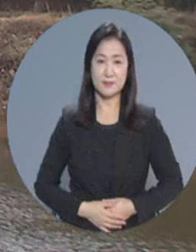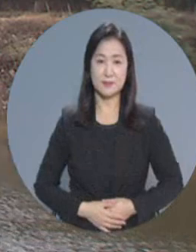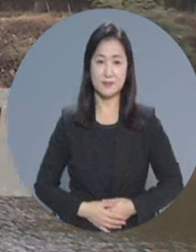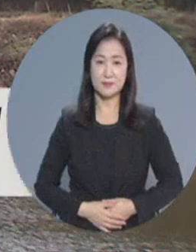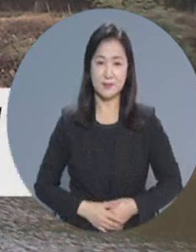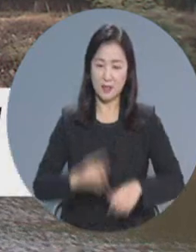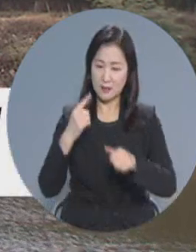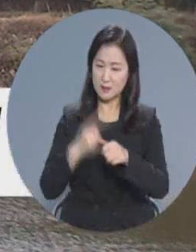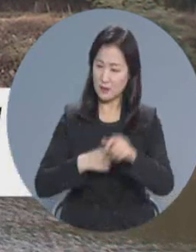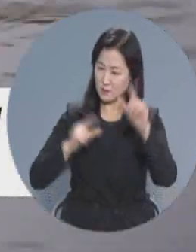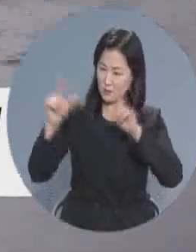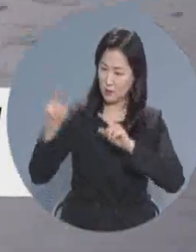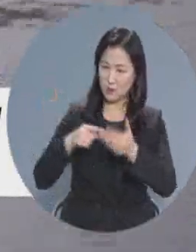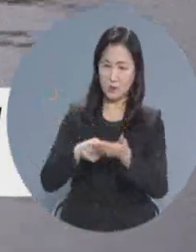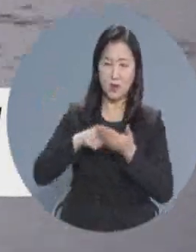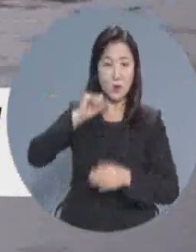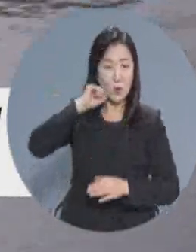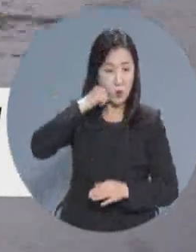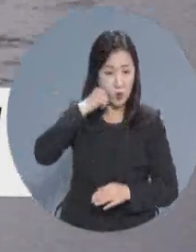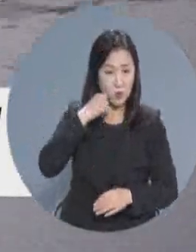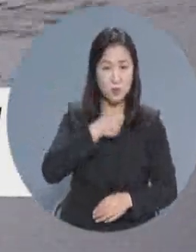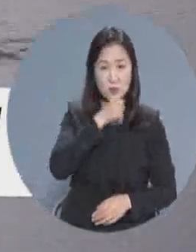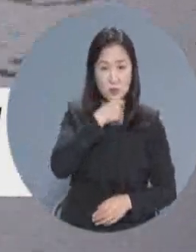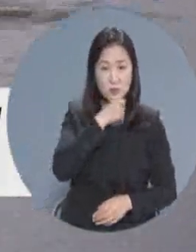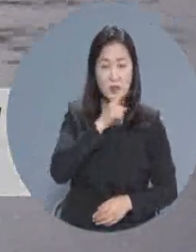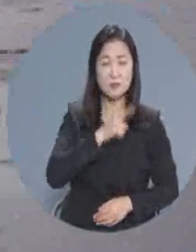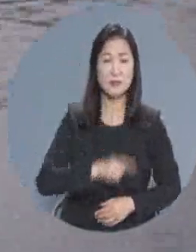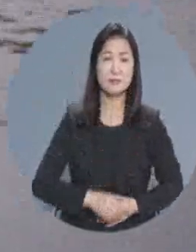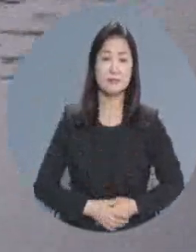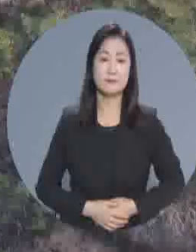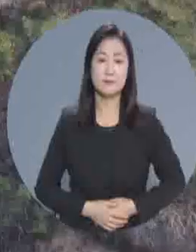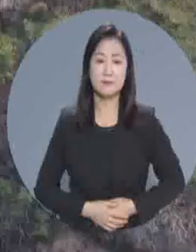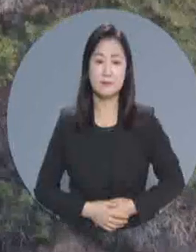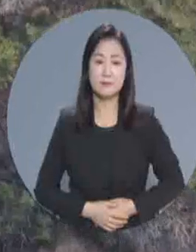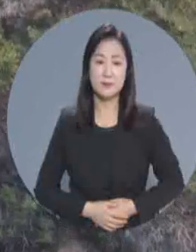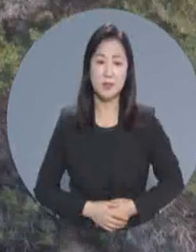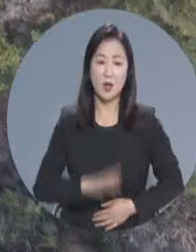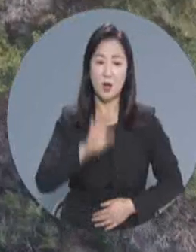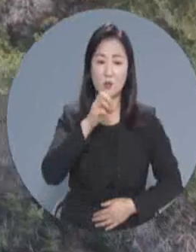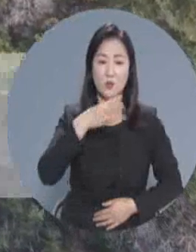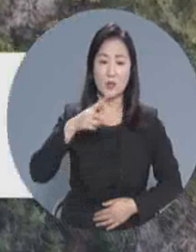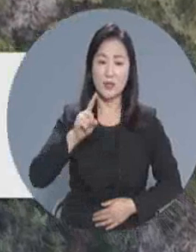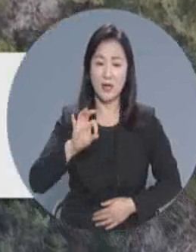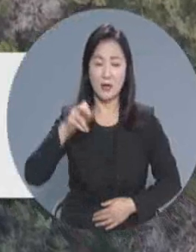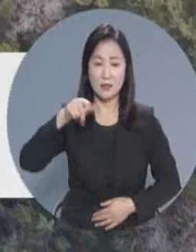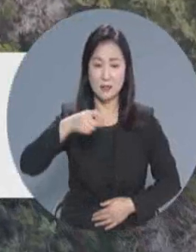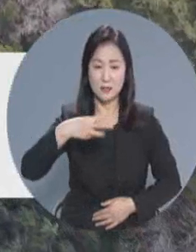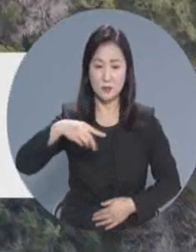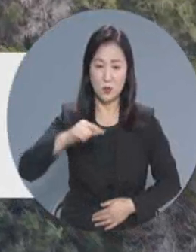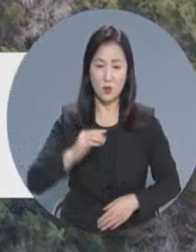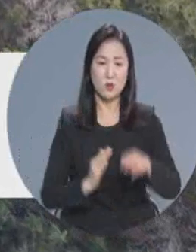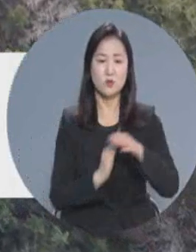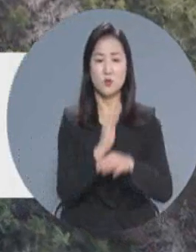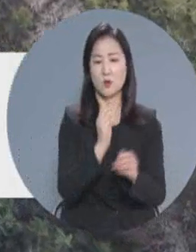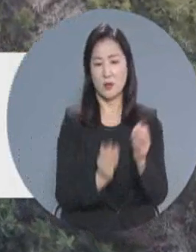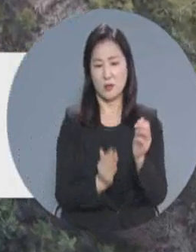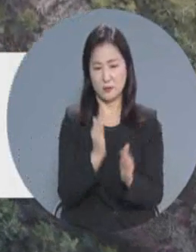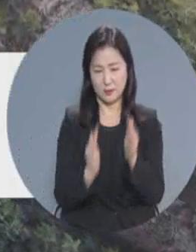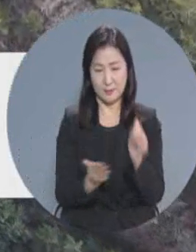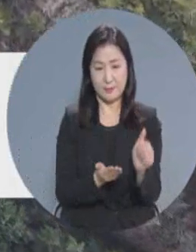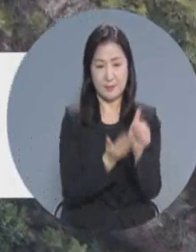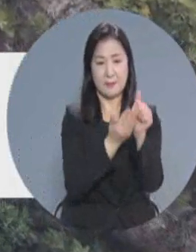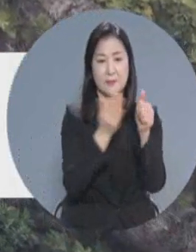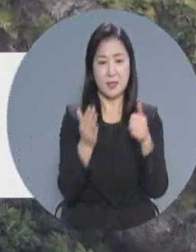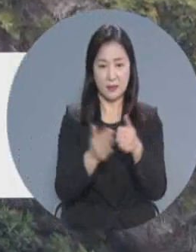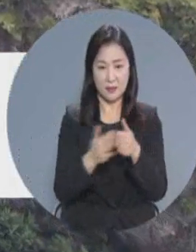자연 상태에서 나올 수 없는 수치라고 말합니다. 플랑크톤의 과다한 증식에 의해서 순간적으로